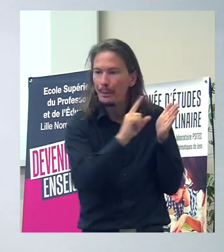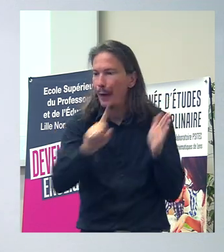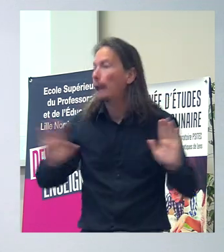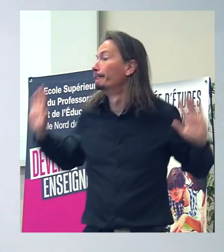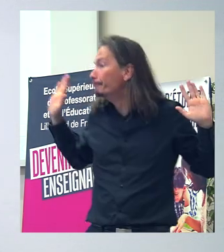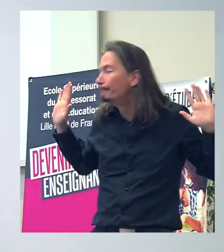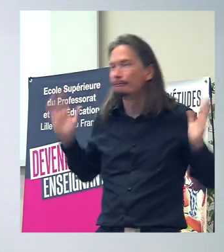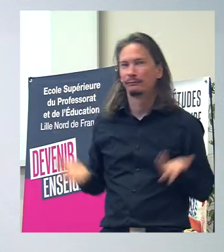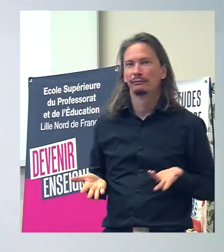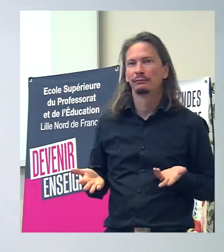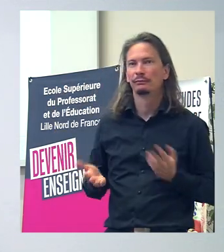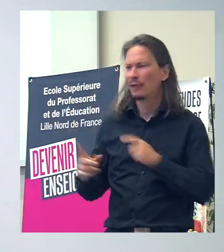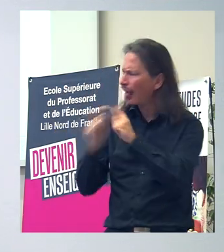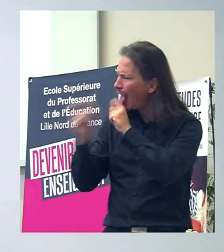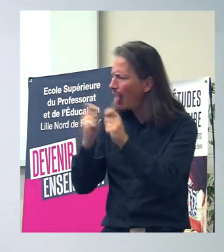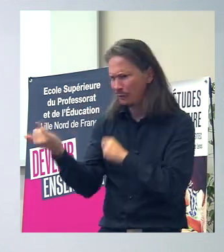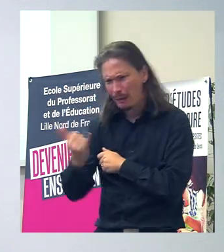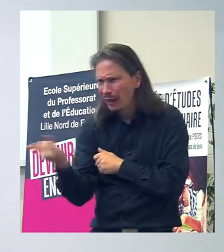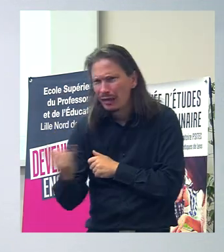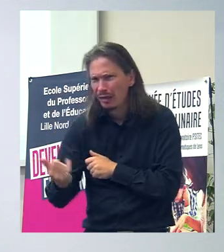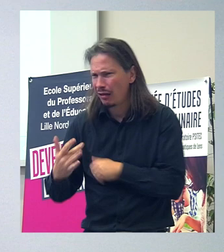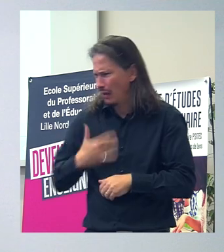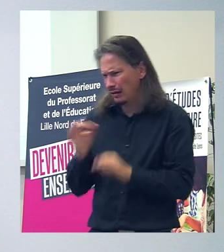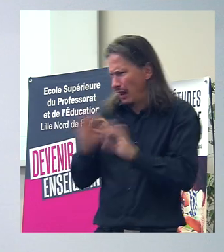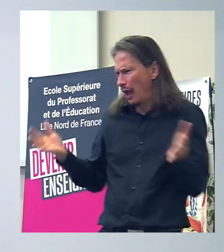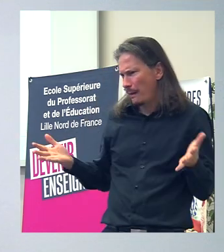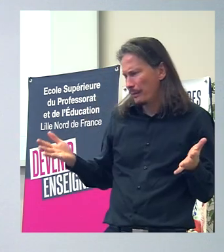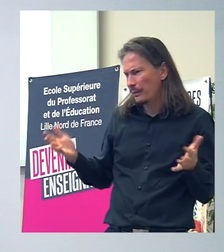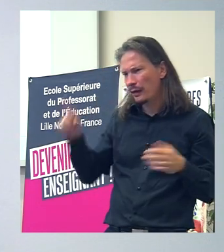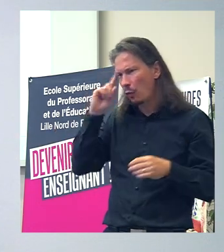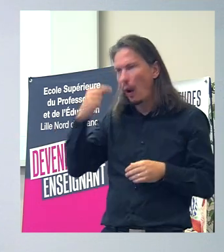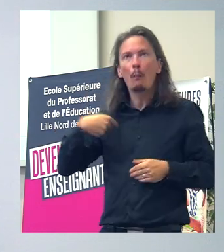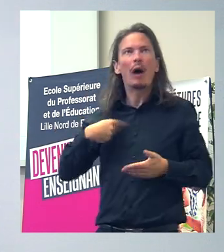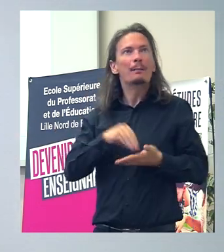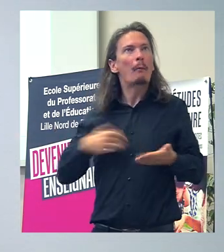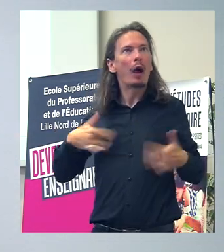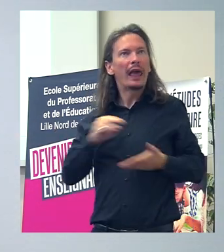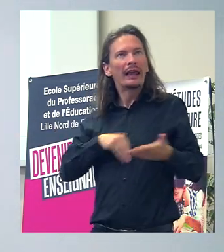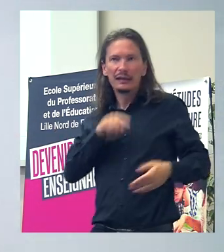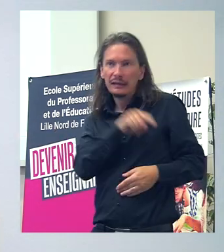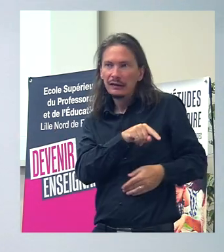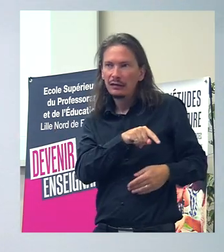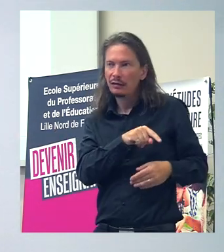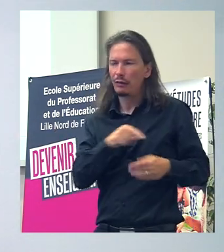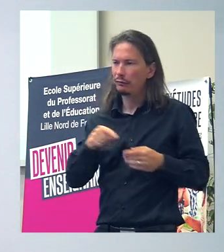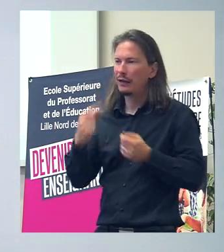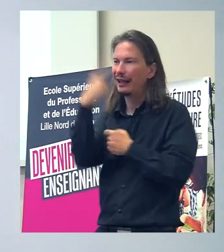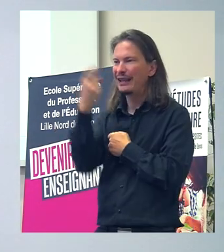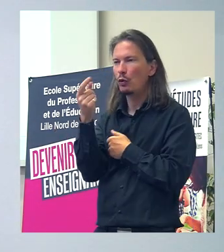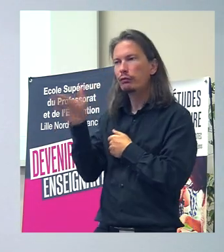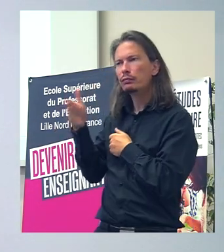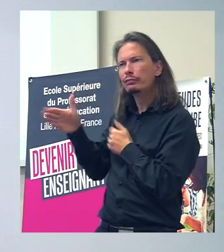Donc, notre discussion n'aurait aucun intérêt parce que nous ne sommes pas l'auteur. Et donc, on va évacuer toute une série